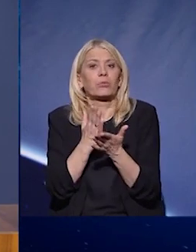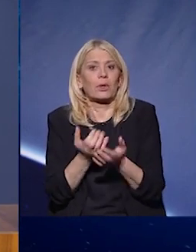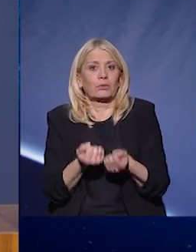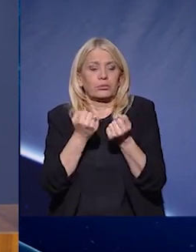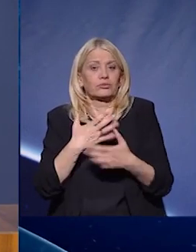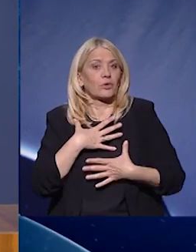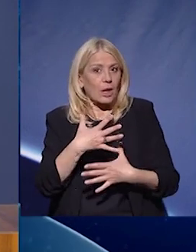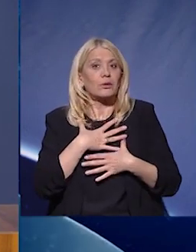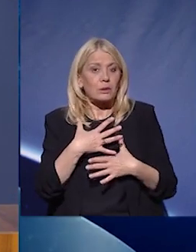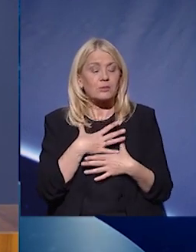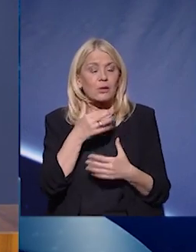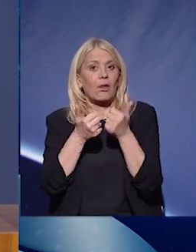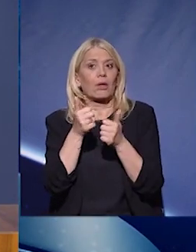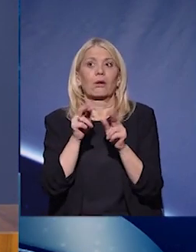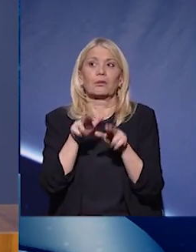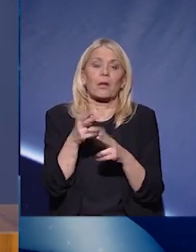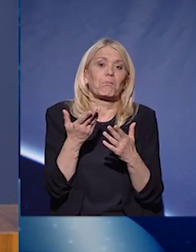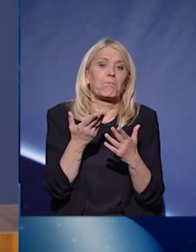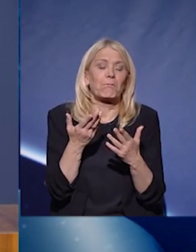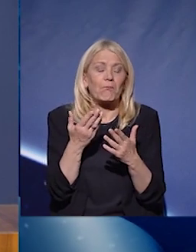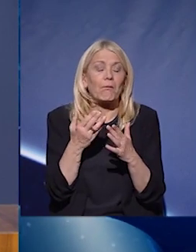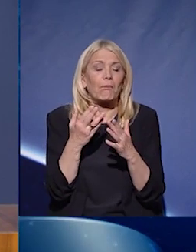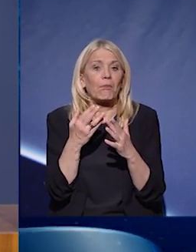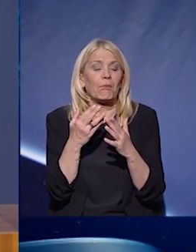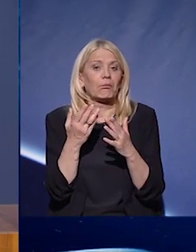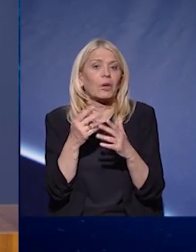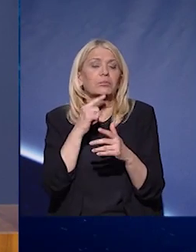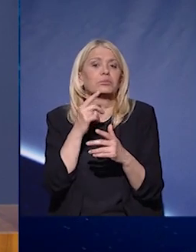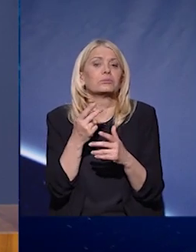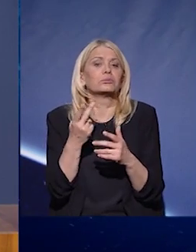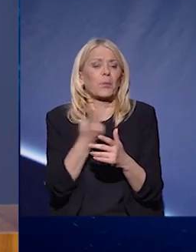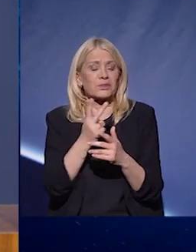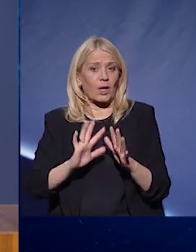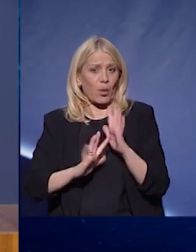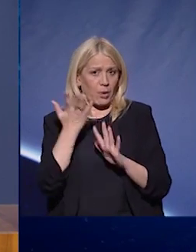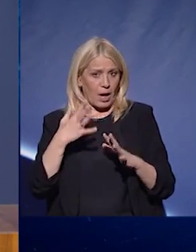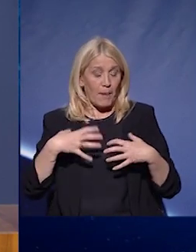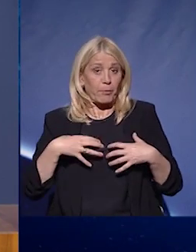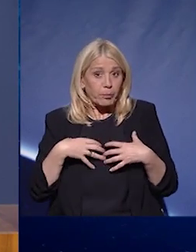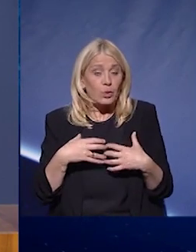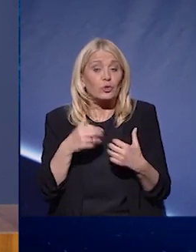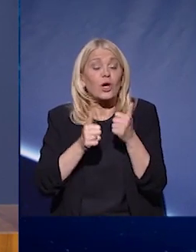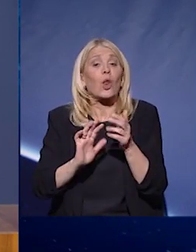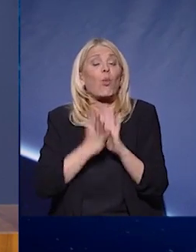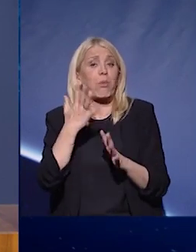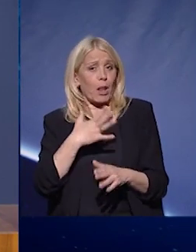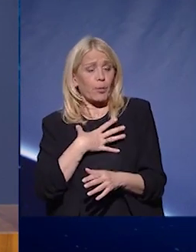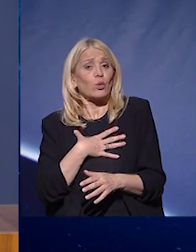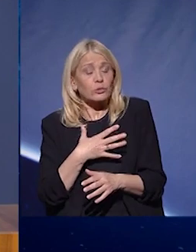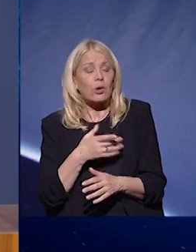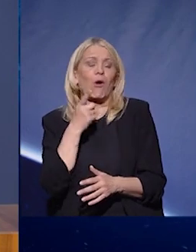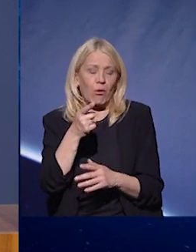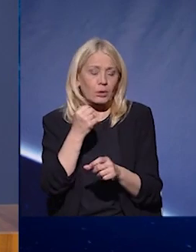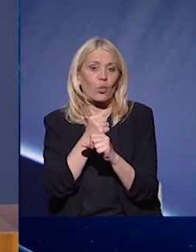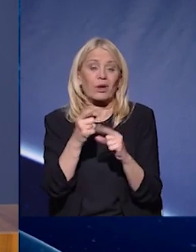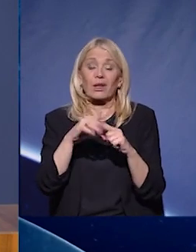teškoće prilikom disanja ili da ima sliku obostrane upale pluća ili uopšte upale pluća i onda će se